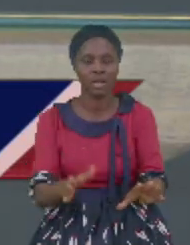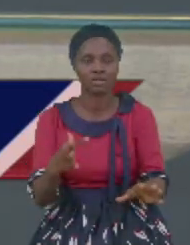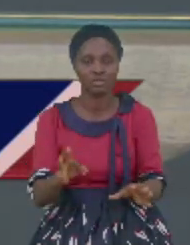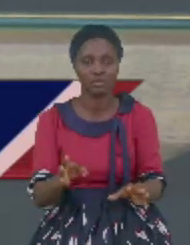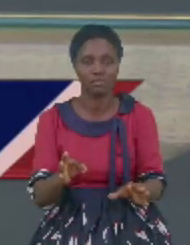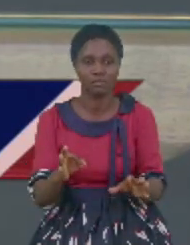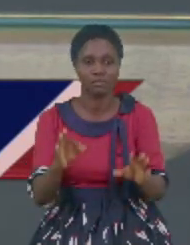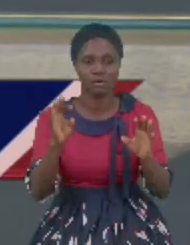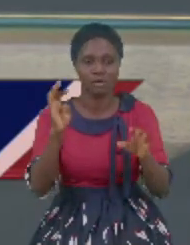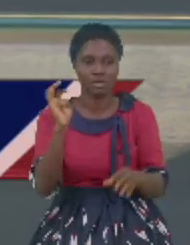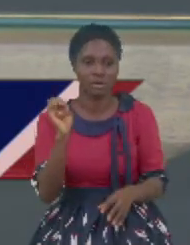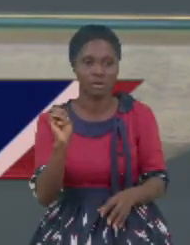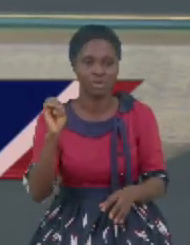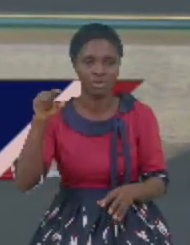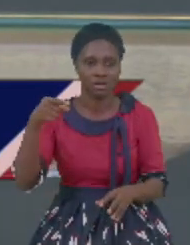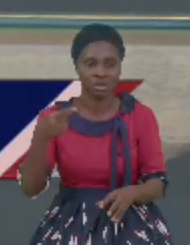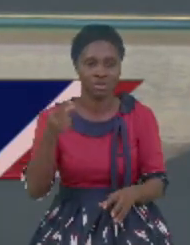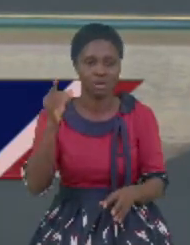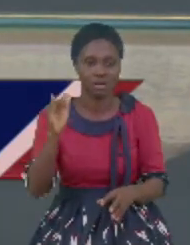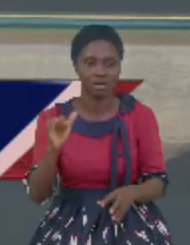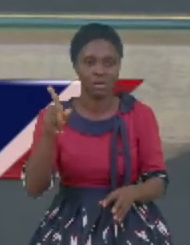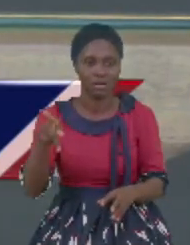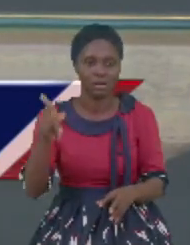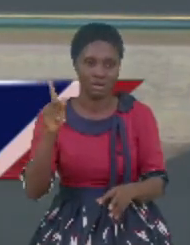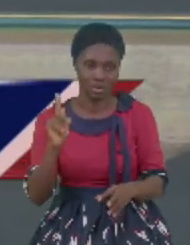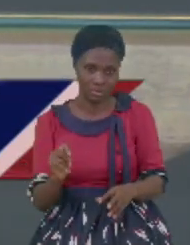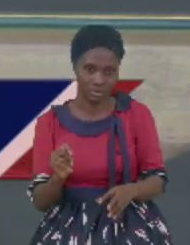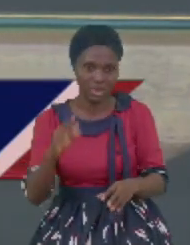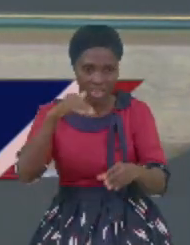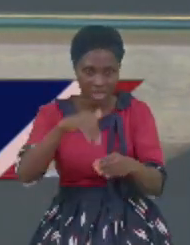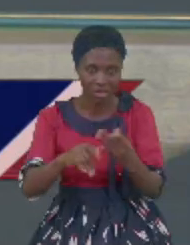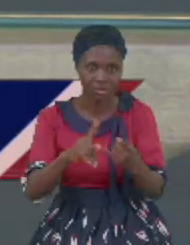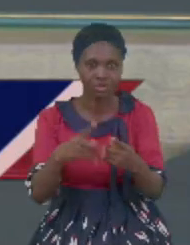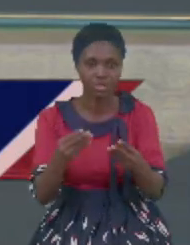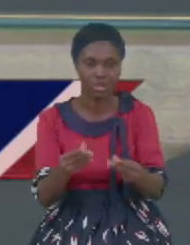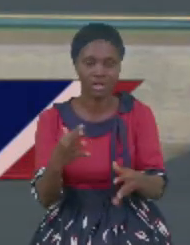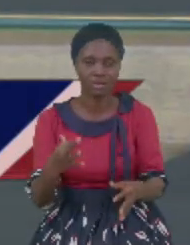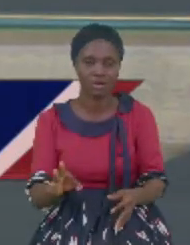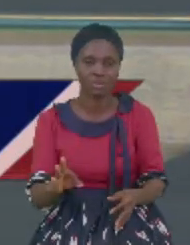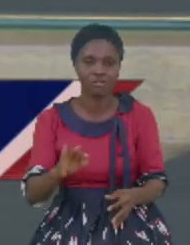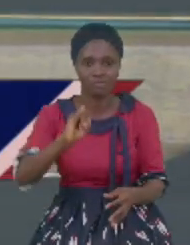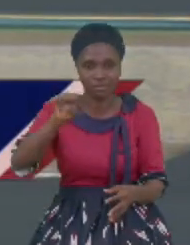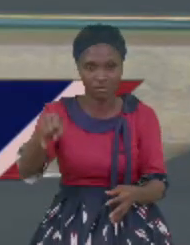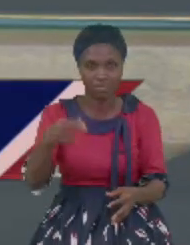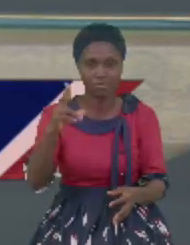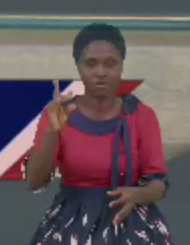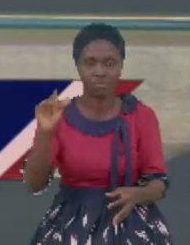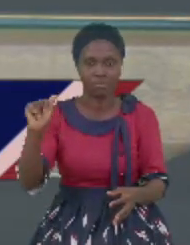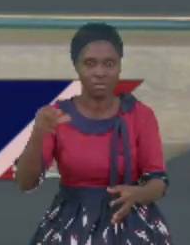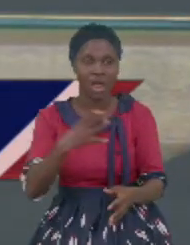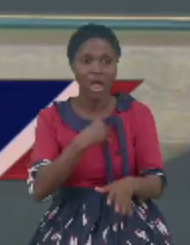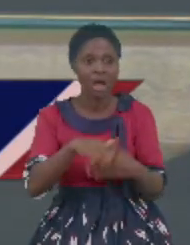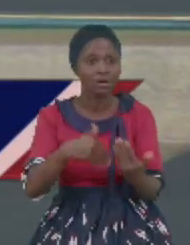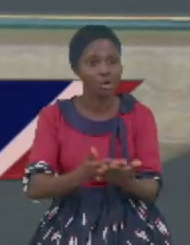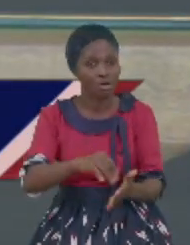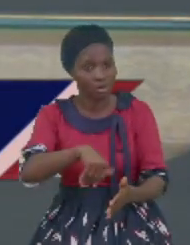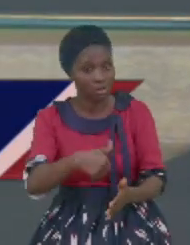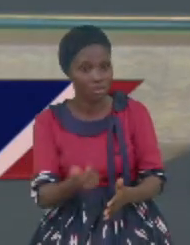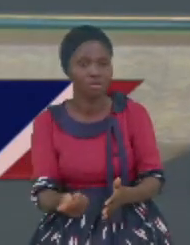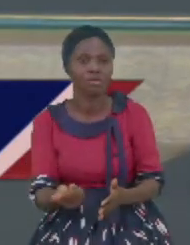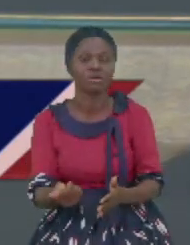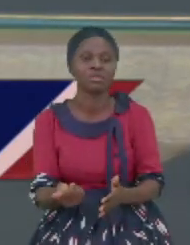retourneront du pays d'Égypte au pays de Juda. Mais tout le reste de Juda,